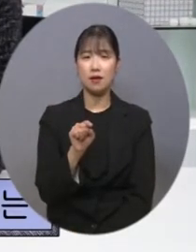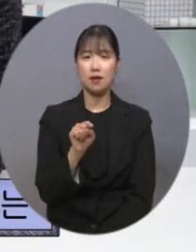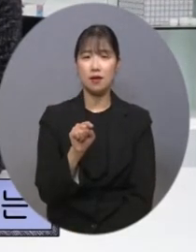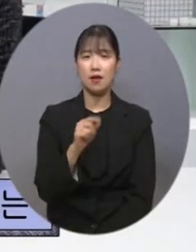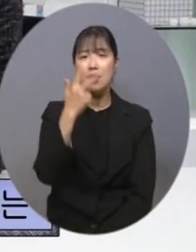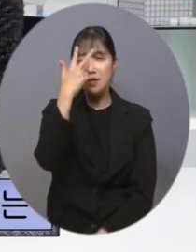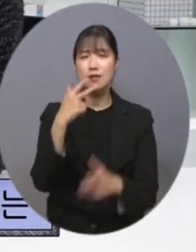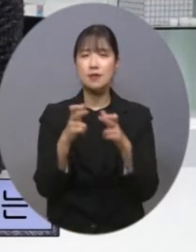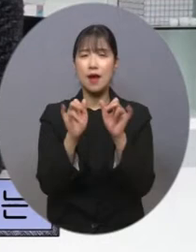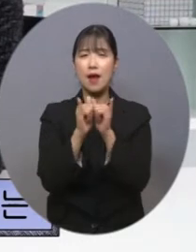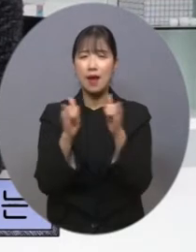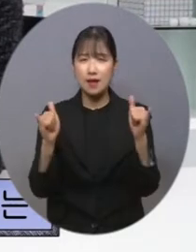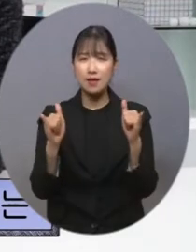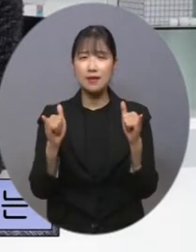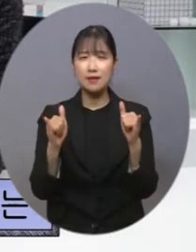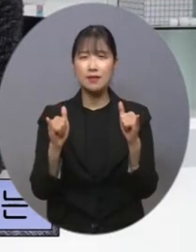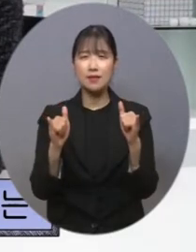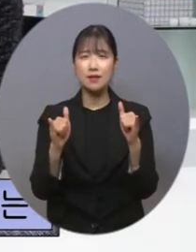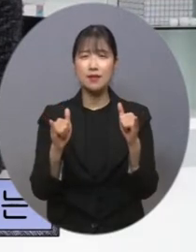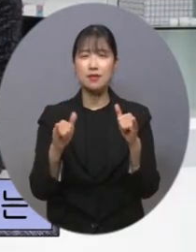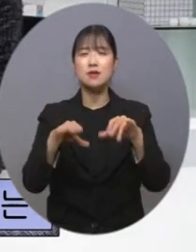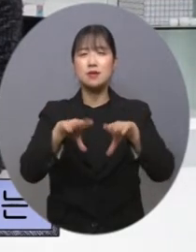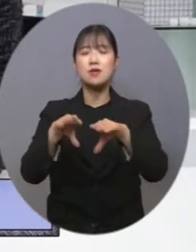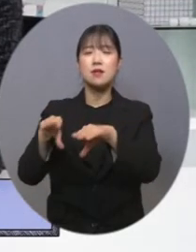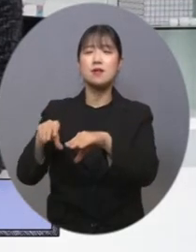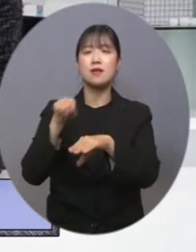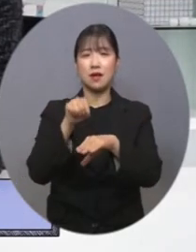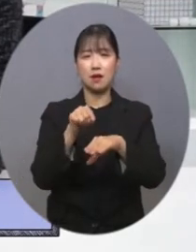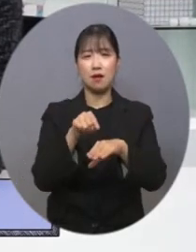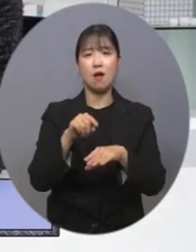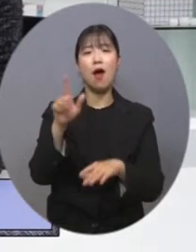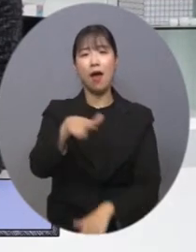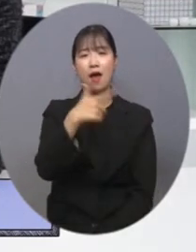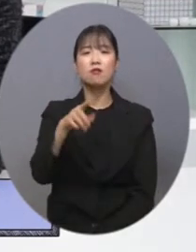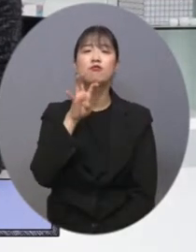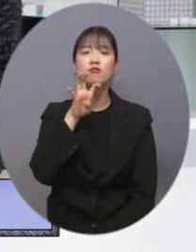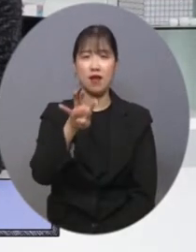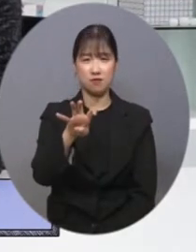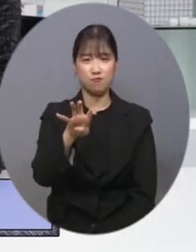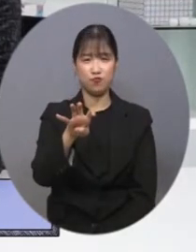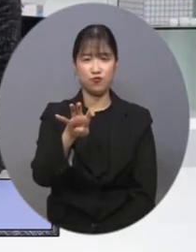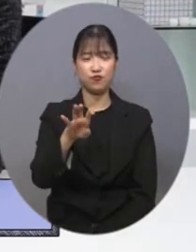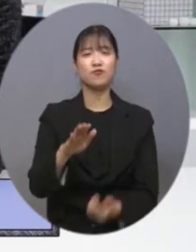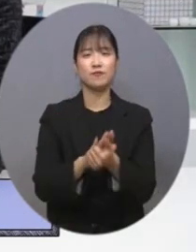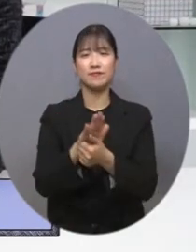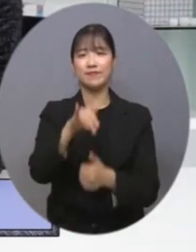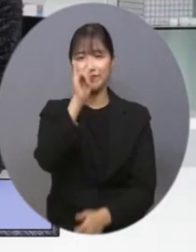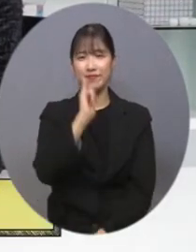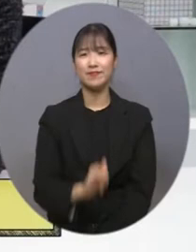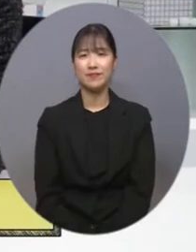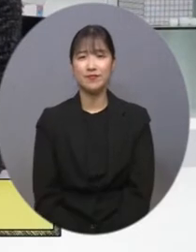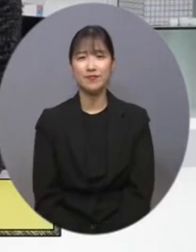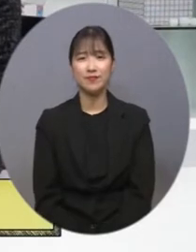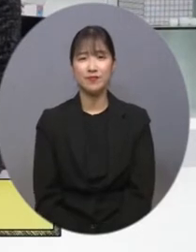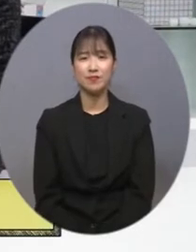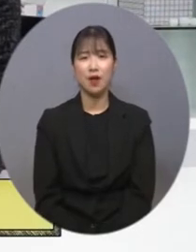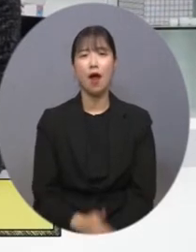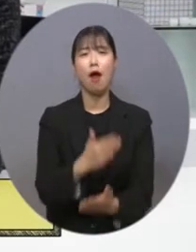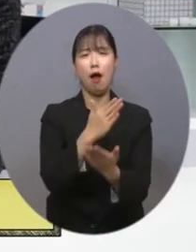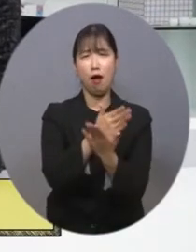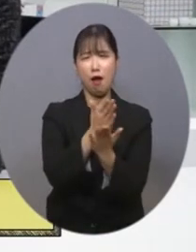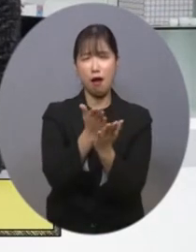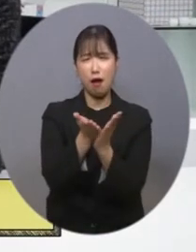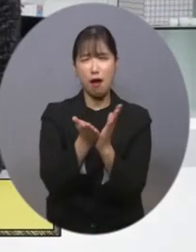그 시각장애인분들이 하는 수기치료 마사지 같은 경우는 하루에 40분 정도 서비스를 하고 있습니다. 정말